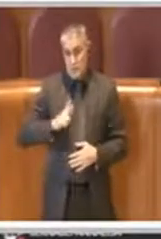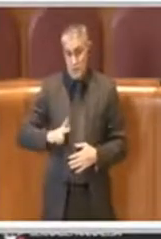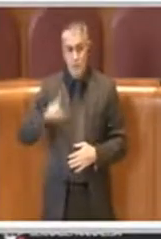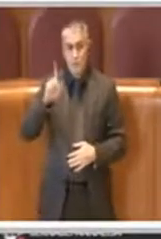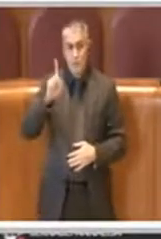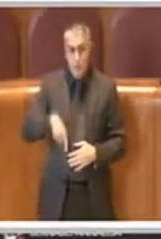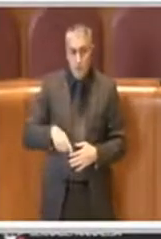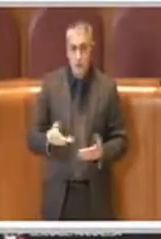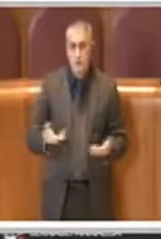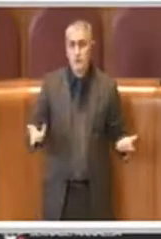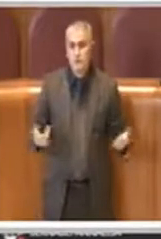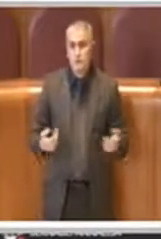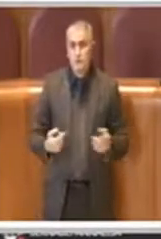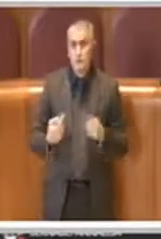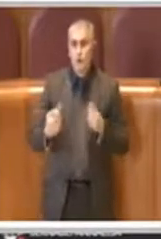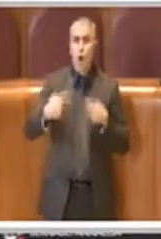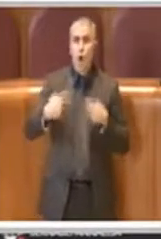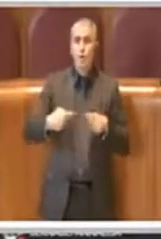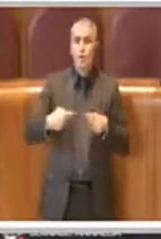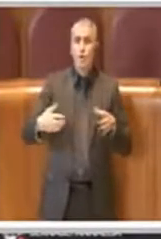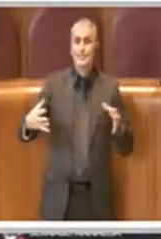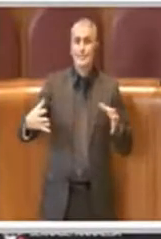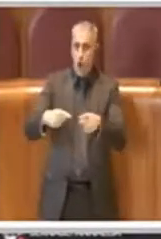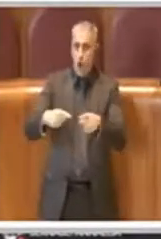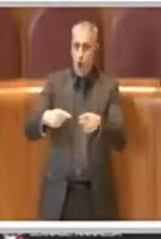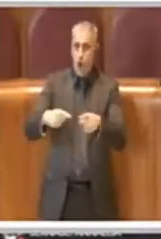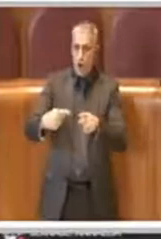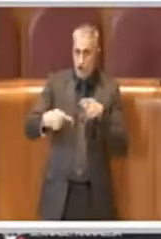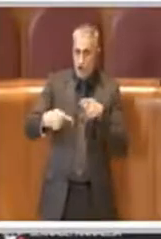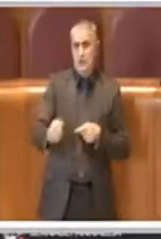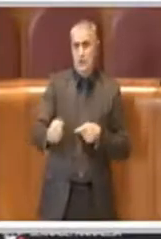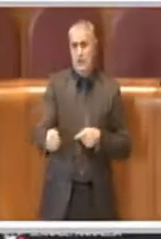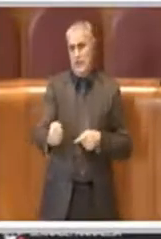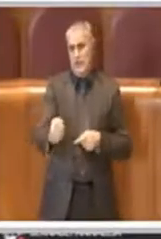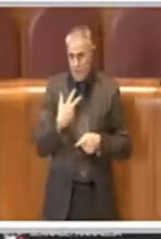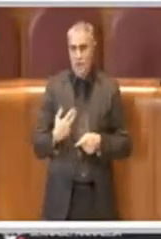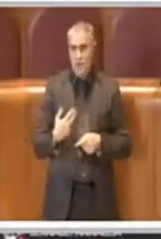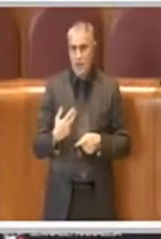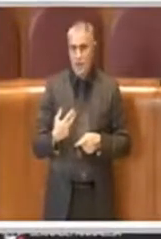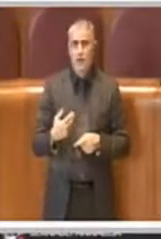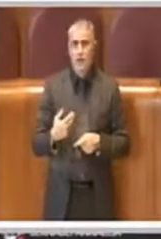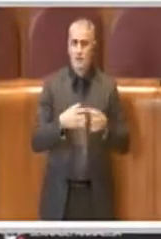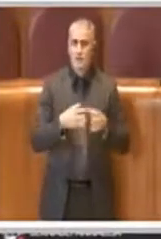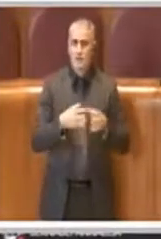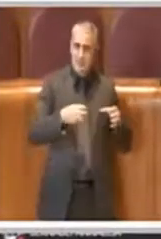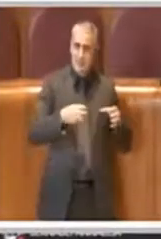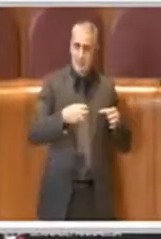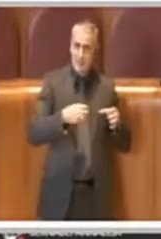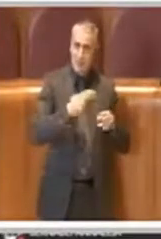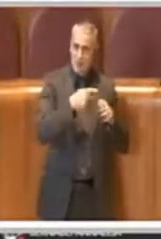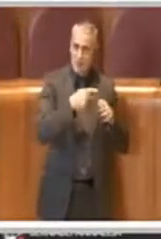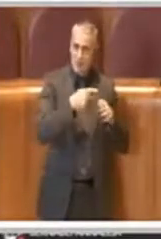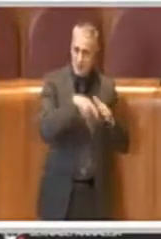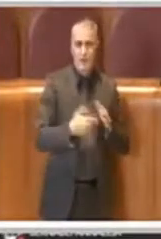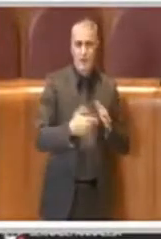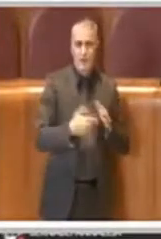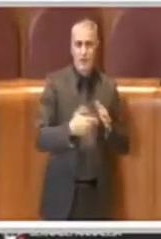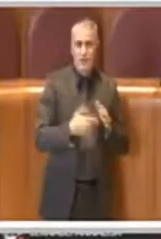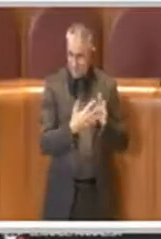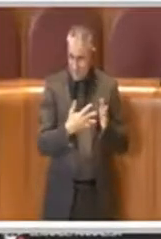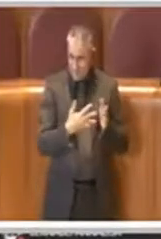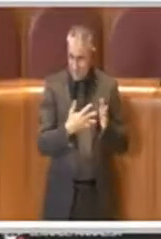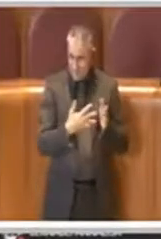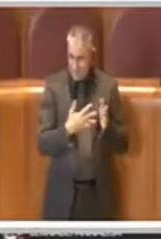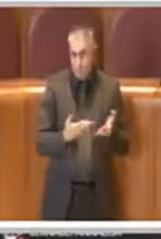opposizioni negli ultimi tempi hanno sottolineato le difficoltà dell'azienda metropolitana e delle infrastrutture. Penso sarebbe